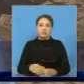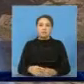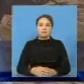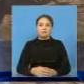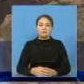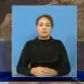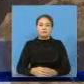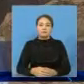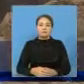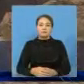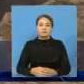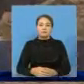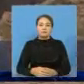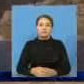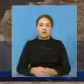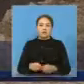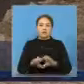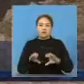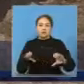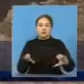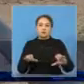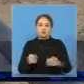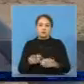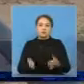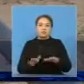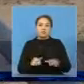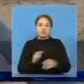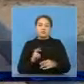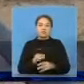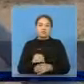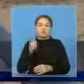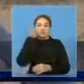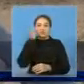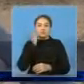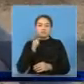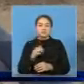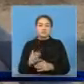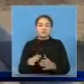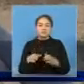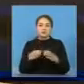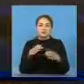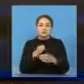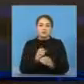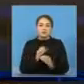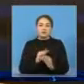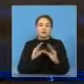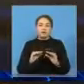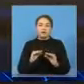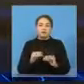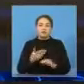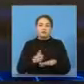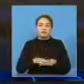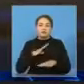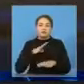жатыр. Трубаларды артынша тастап отырмыз осы жерде. Ескі шойын құбырлар тот басып шірей бастаған, жеңіл жөндеуге шыдас